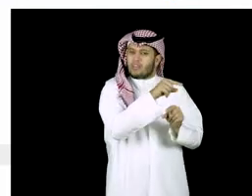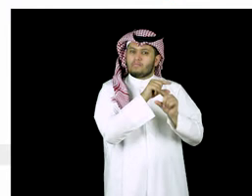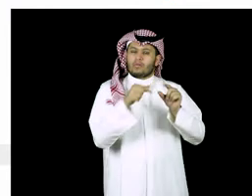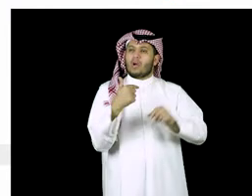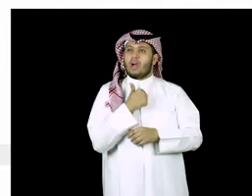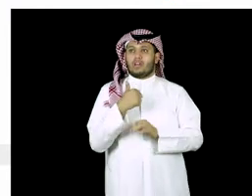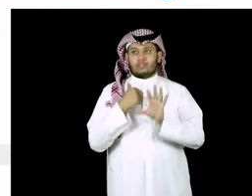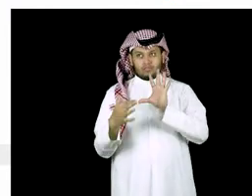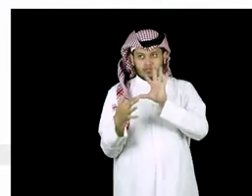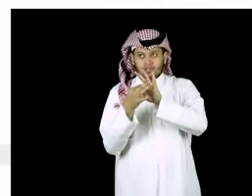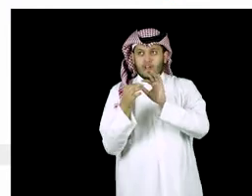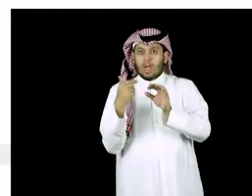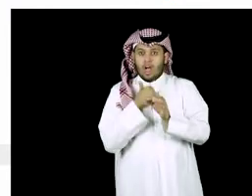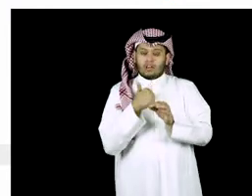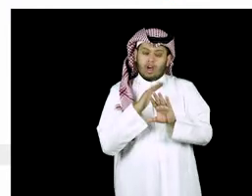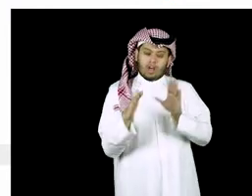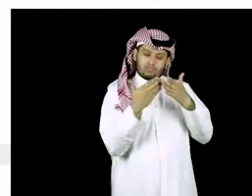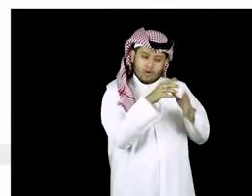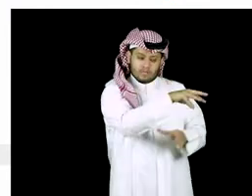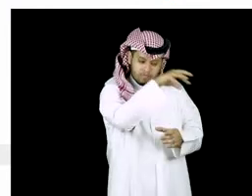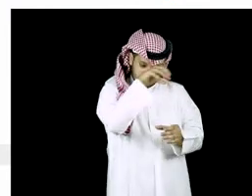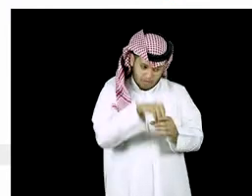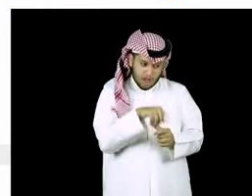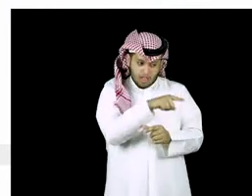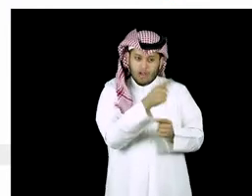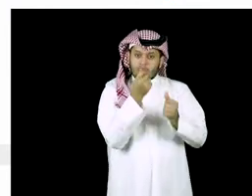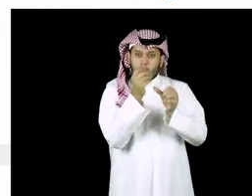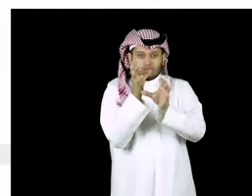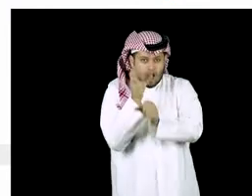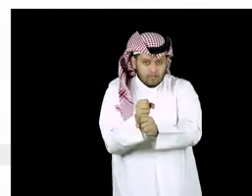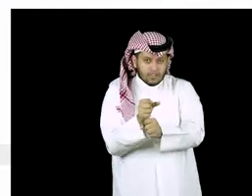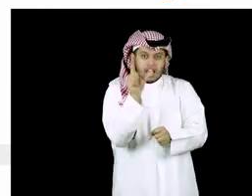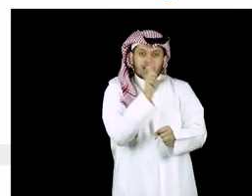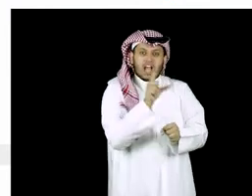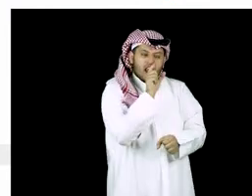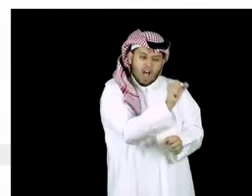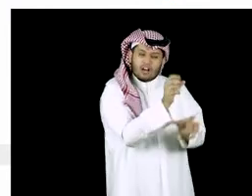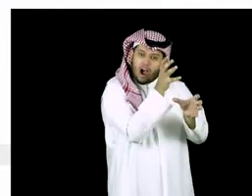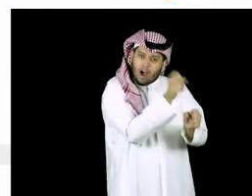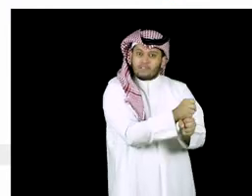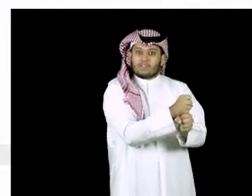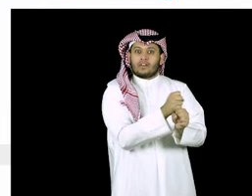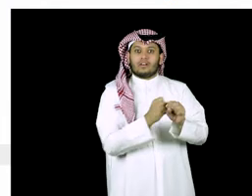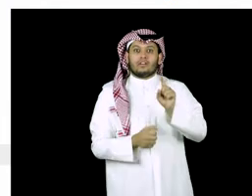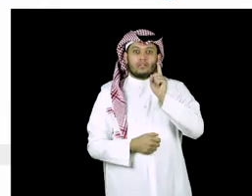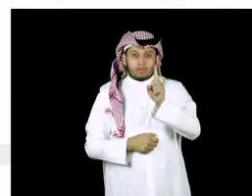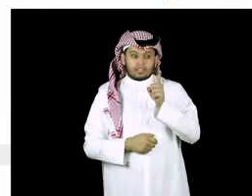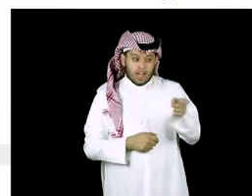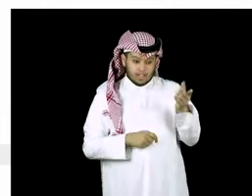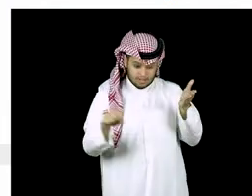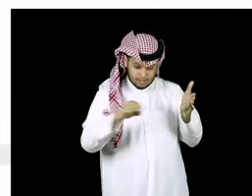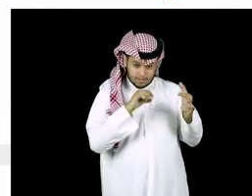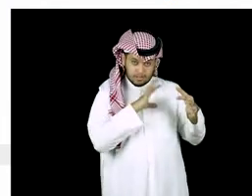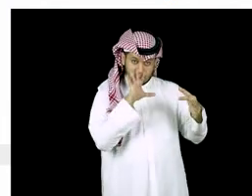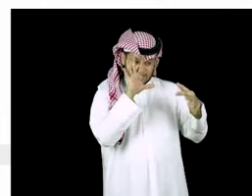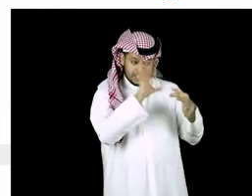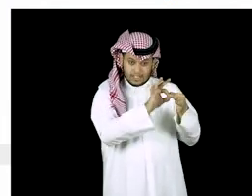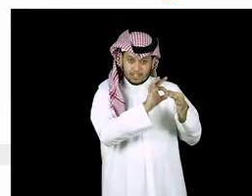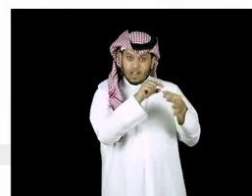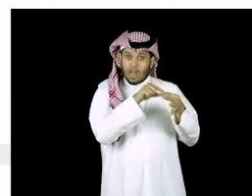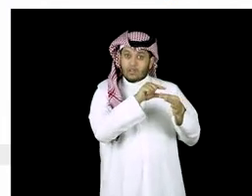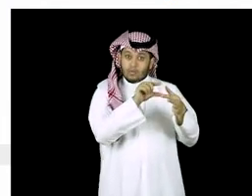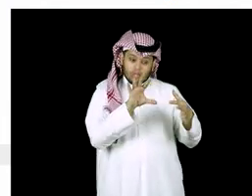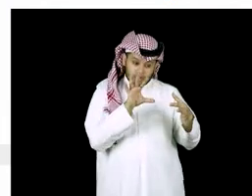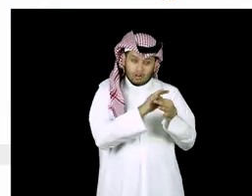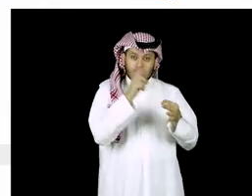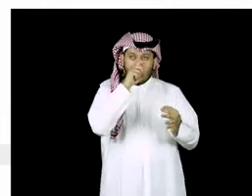المعاهد الذي أعطي عهدا يأمن به على ماله ودينه، ولا يصلح عقد الذمة والهدنة إلا